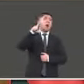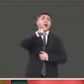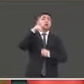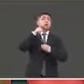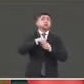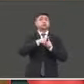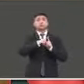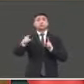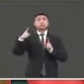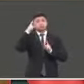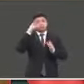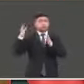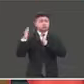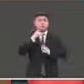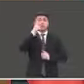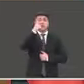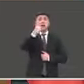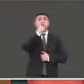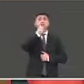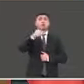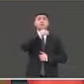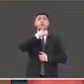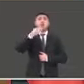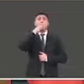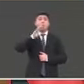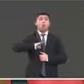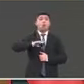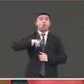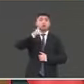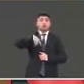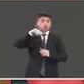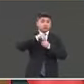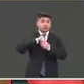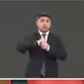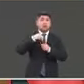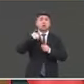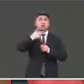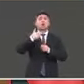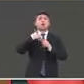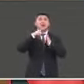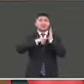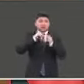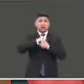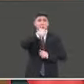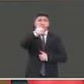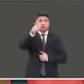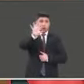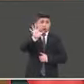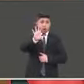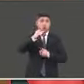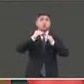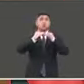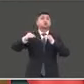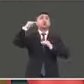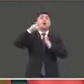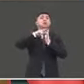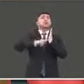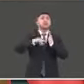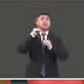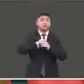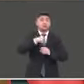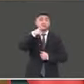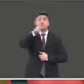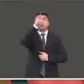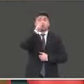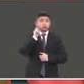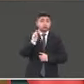önce yaklaşık bir buçuk milyon öğrencimize de lisans için 650 lira Yüksek lisans için